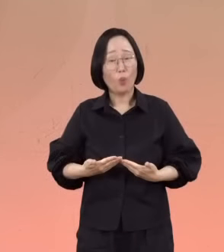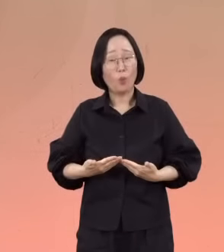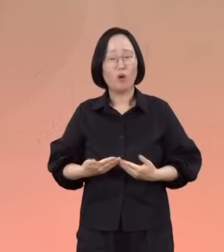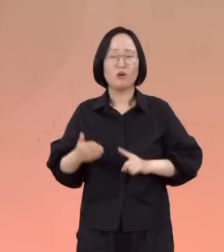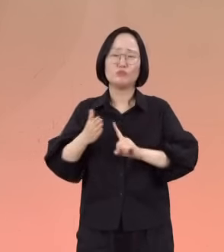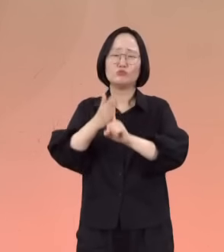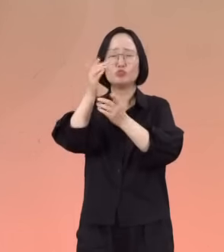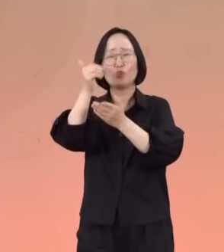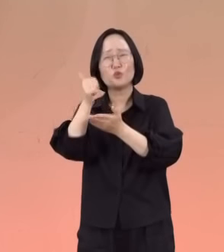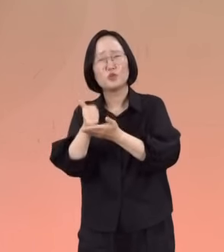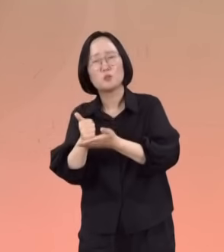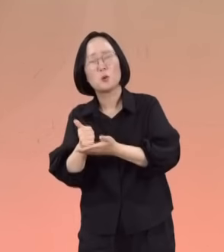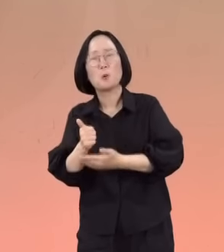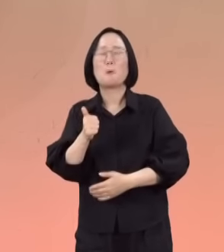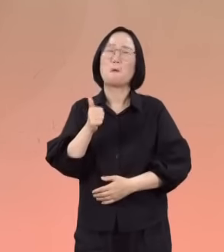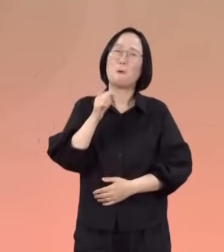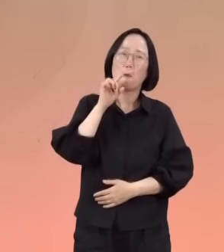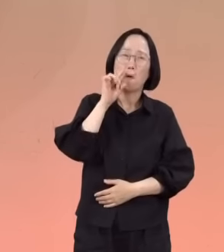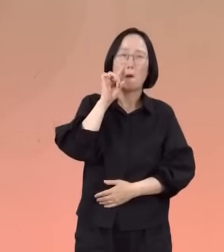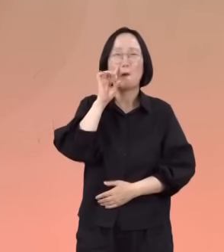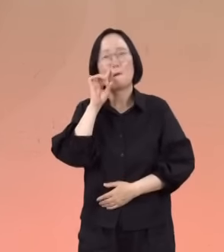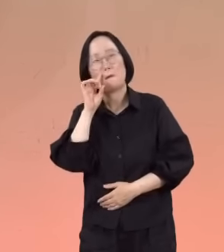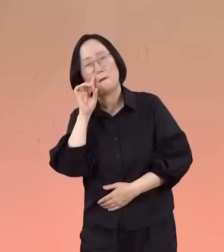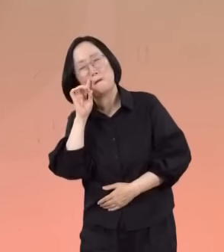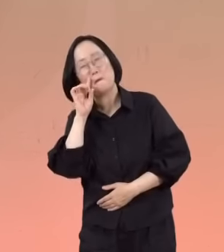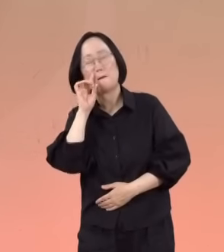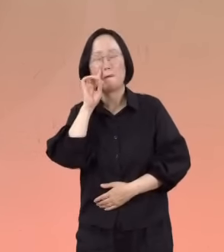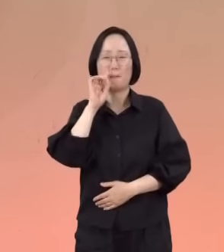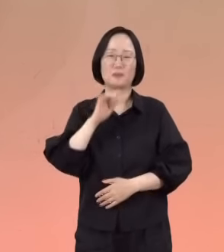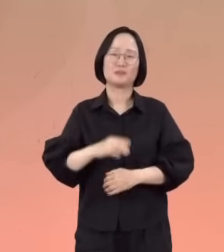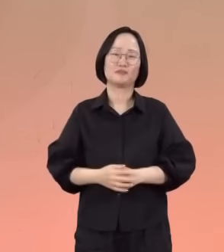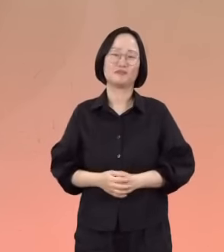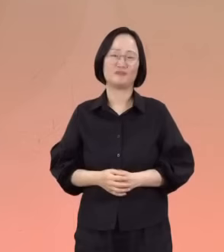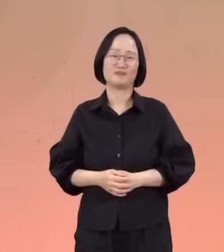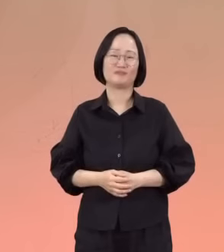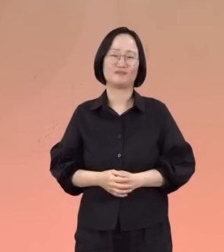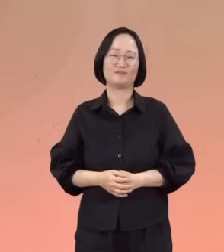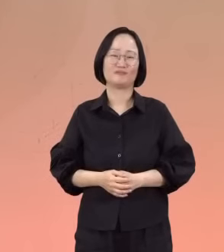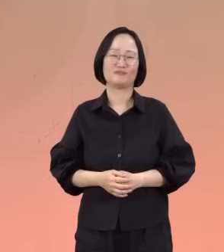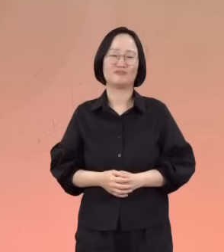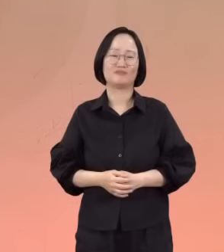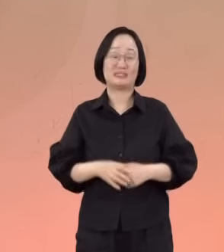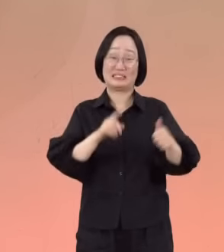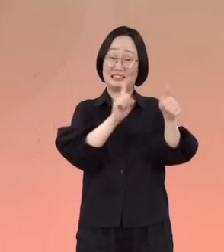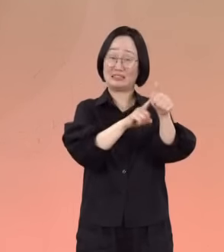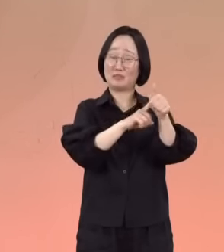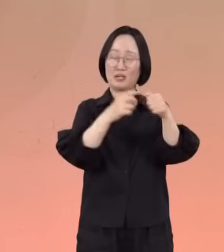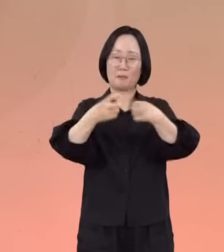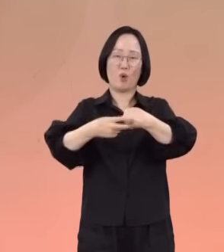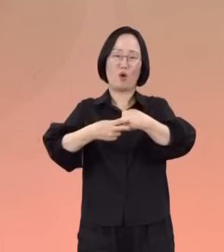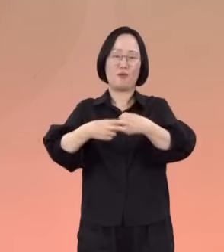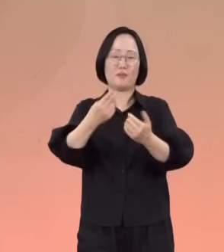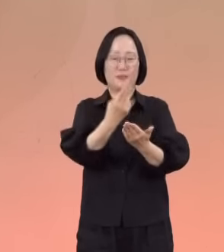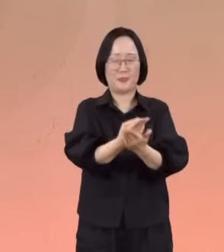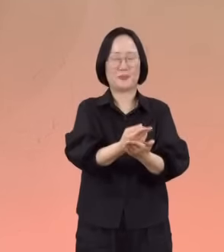분이실까 아 부처님은 어떤 분이실까 태어나고